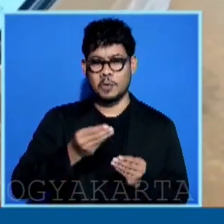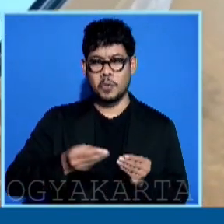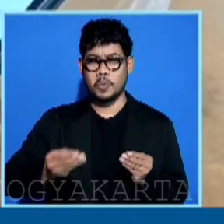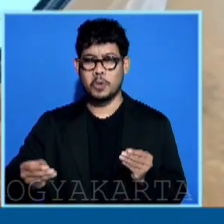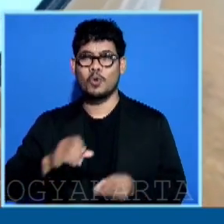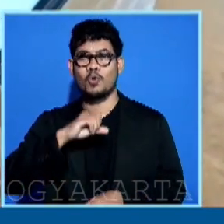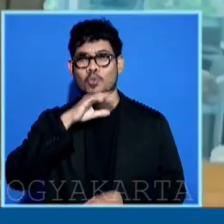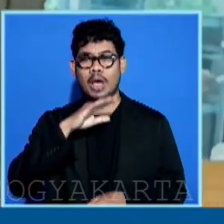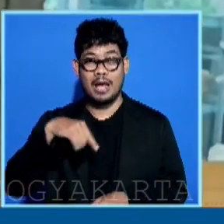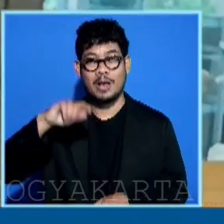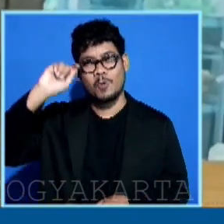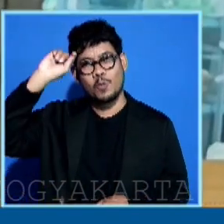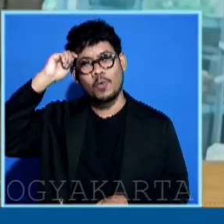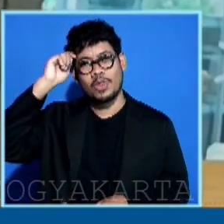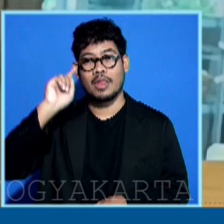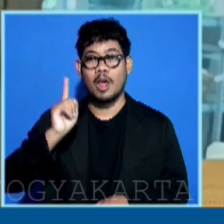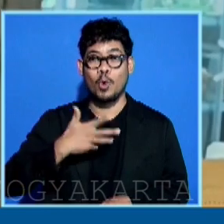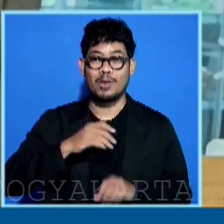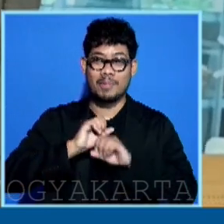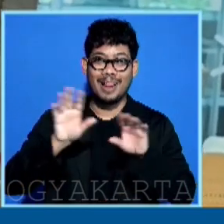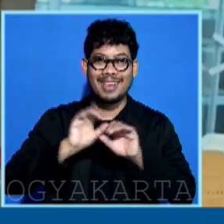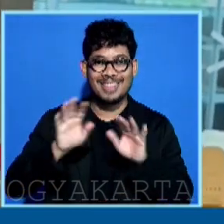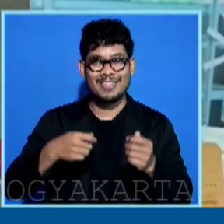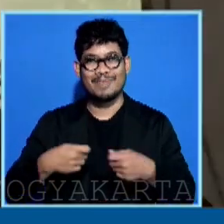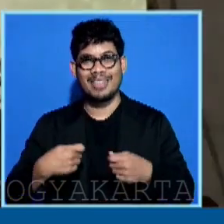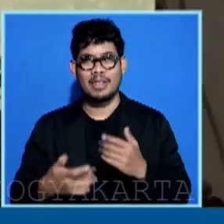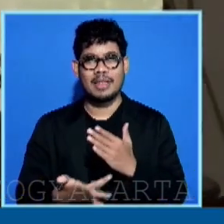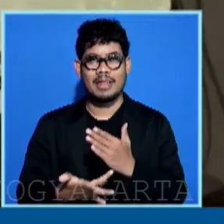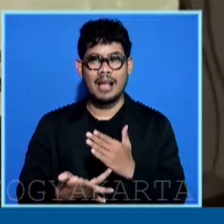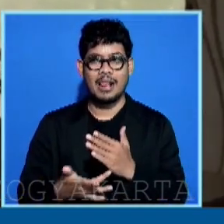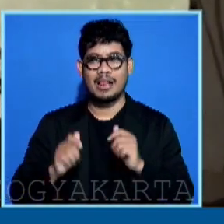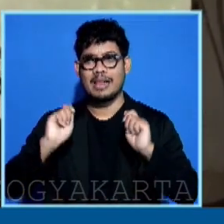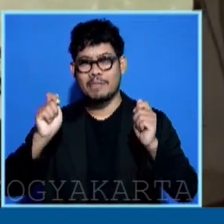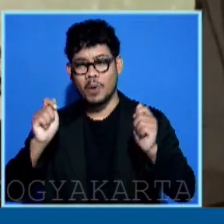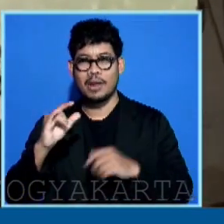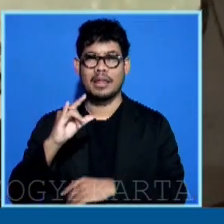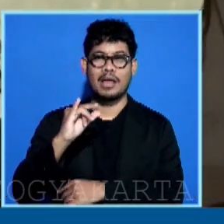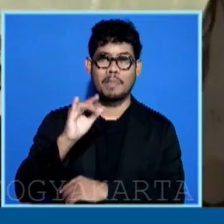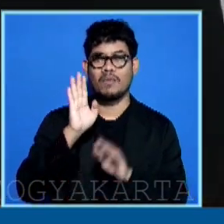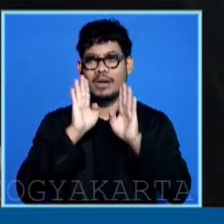generangampuhetana digital marketingad tiktok Instagram